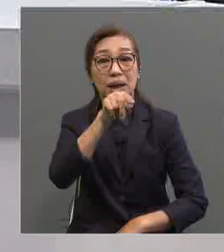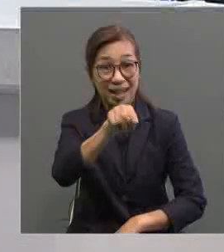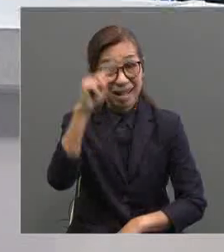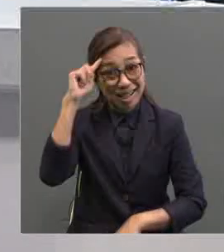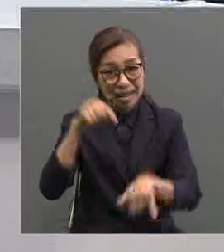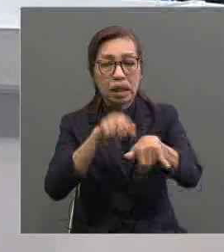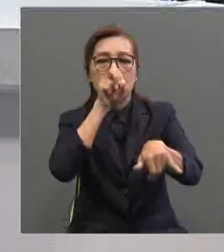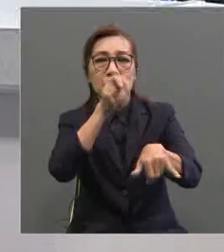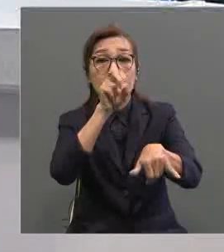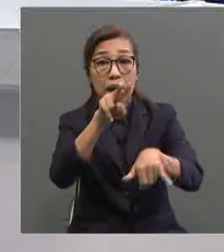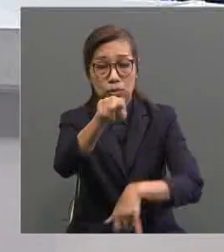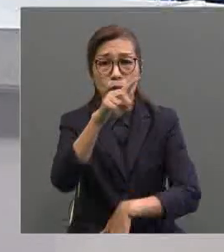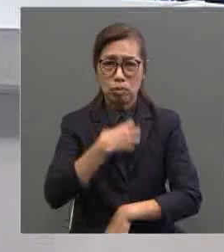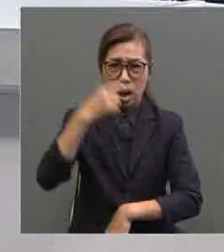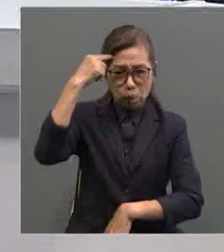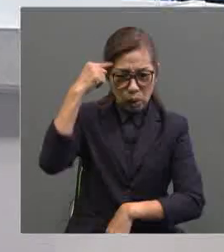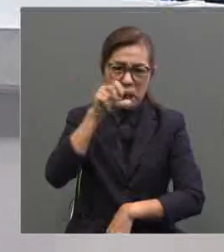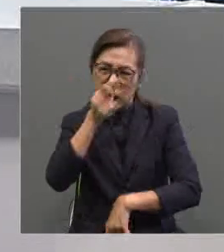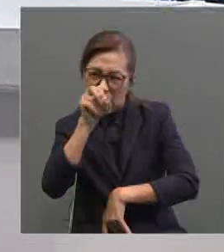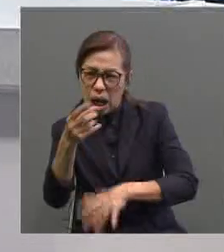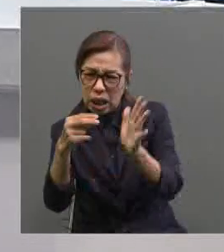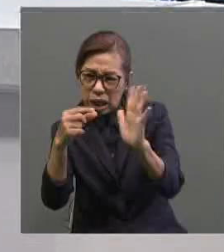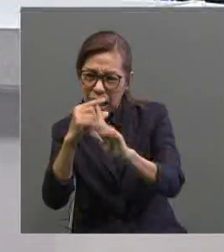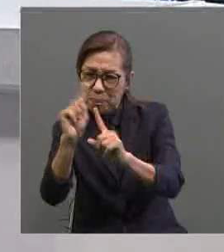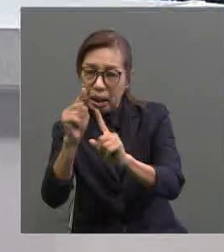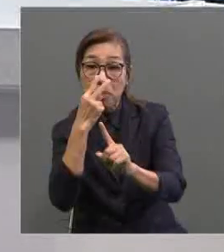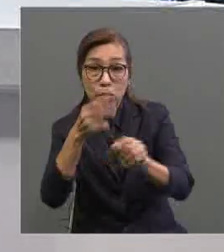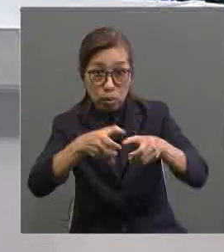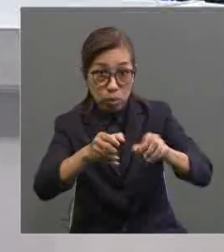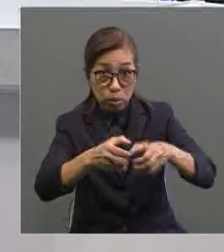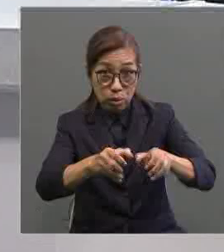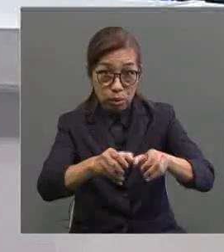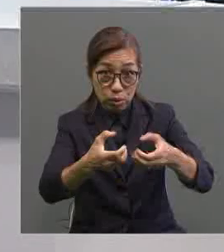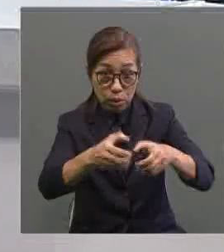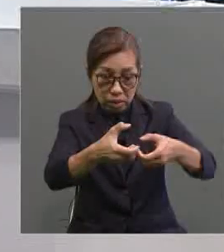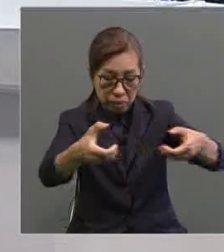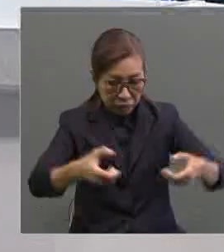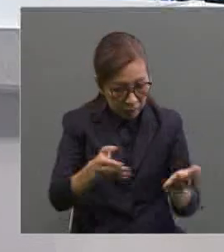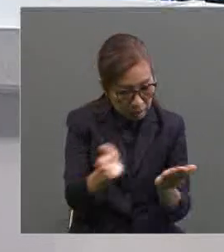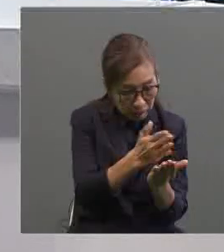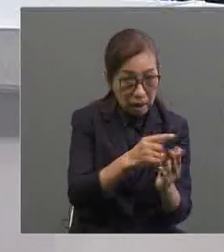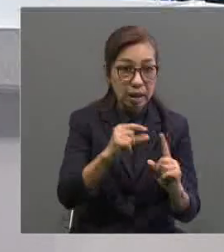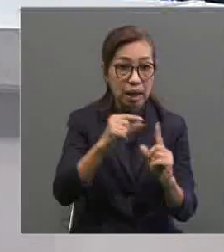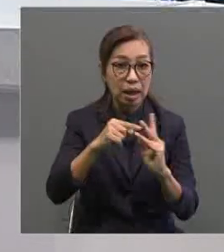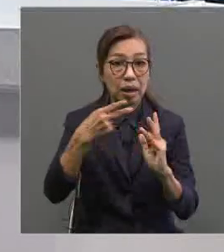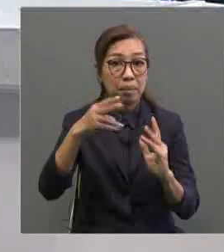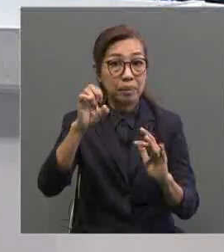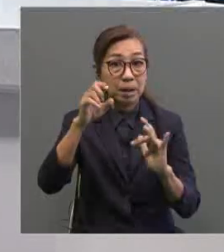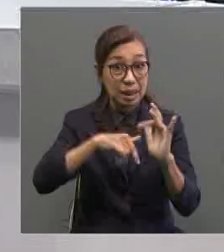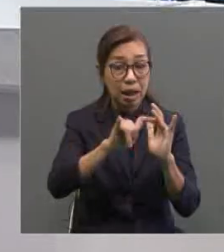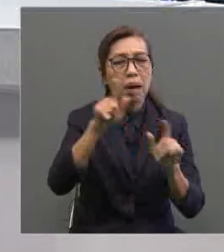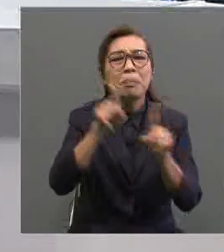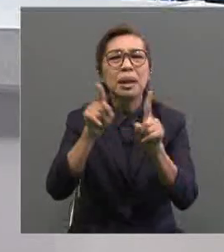คุณผู้ชมเนี่ยไปเปิดพจนานุกรมนะอย่างเช่นยกตัวอย่างอย่างเช่นกรณีคำอ่านต่างๆอย่างเช่นนะประวัติศาสตร์กับ